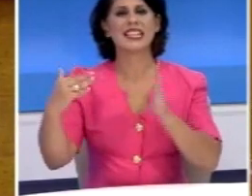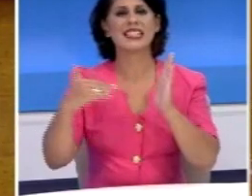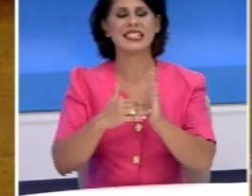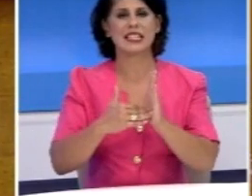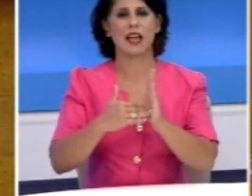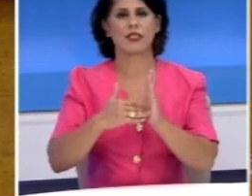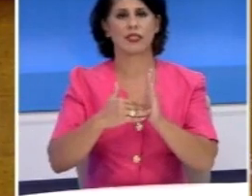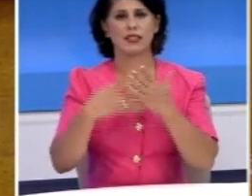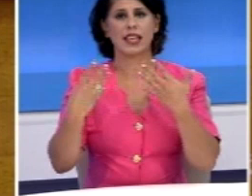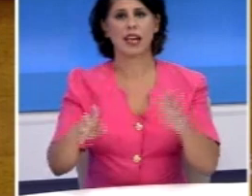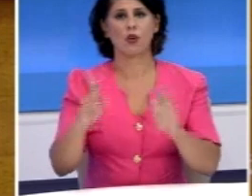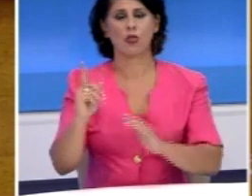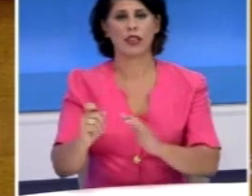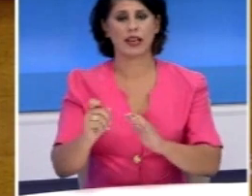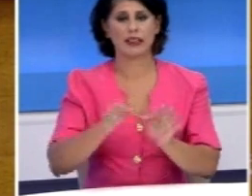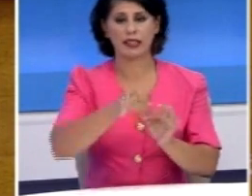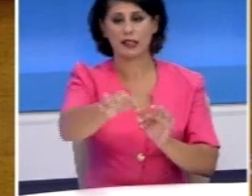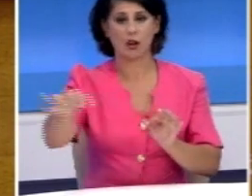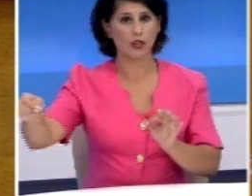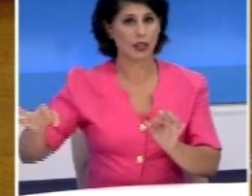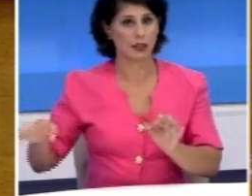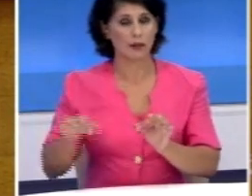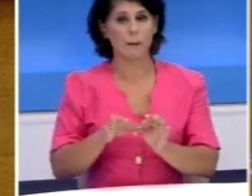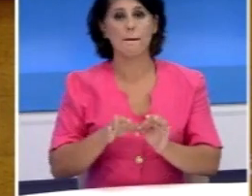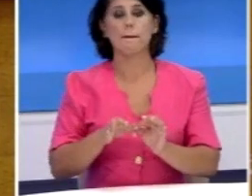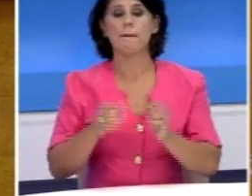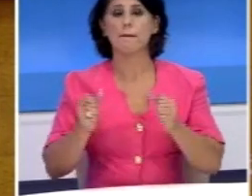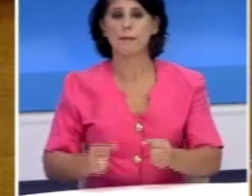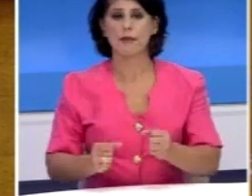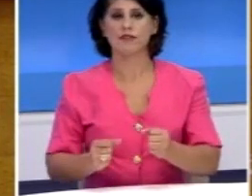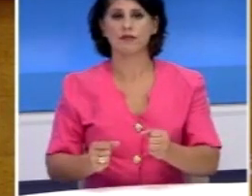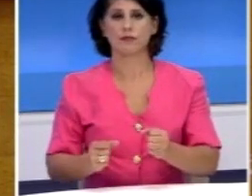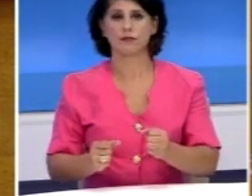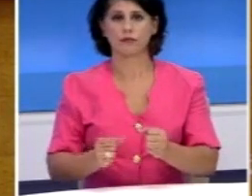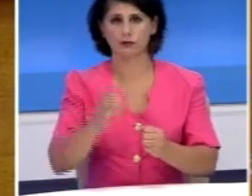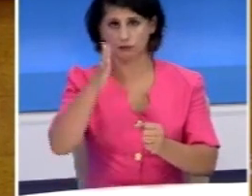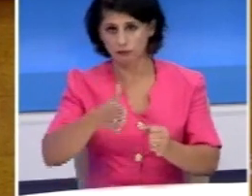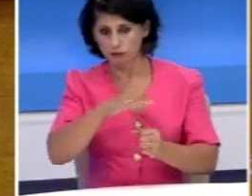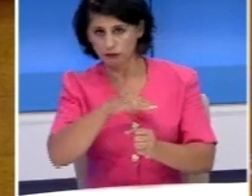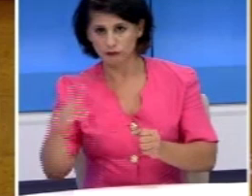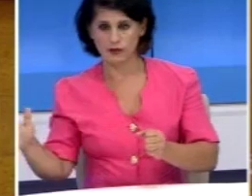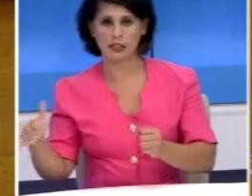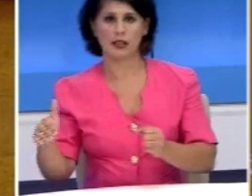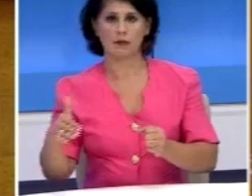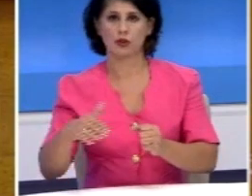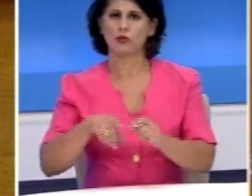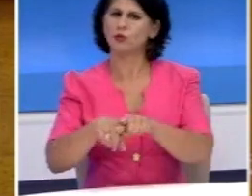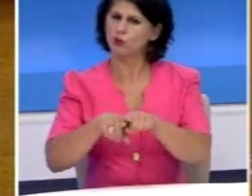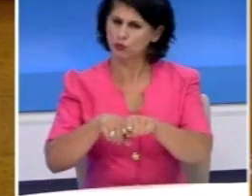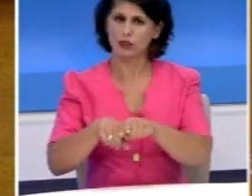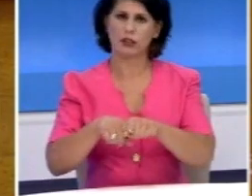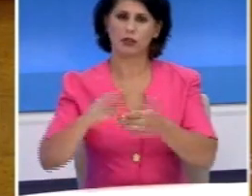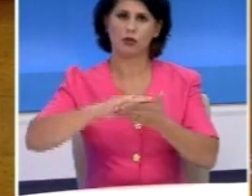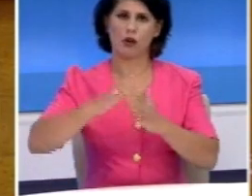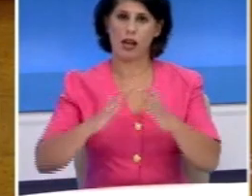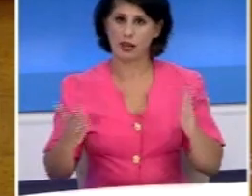73.910 τετραγωνικά χιλιόμετρα και με βάση τις συντεταγμένες της οριοθετικής γραμμής του σχετικού χάρτη,